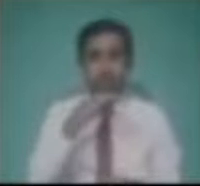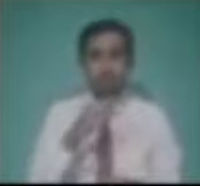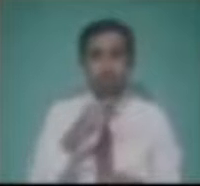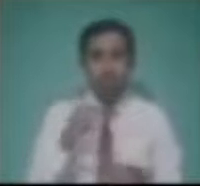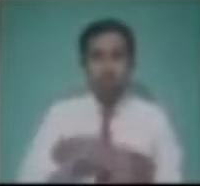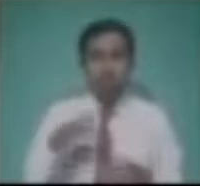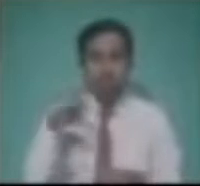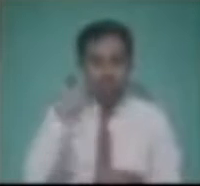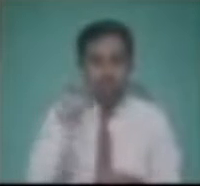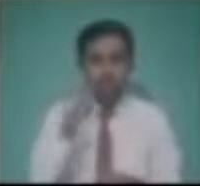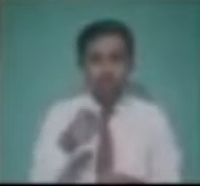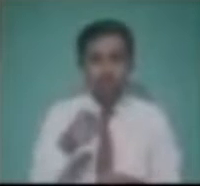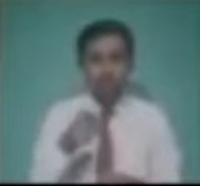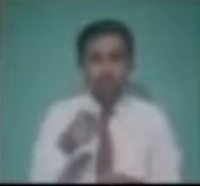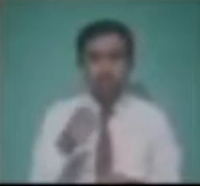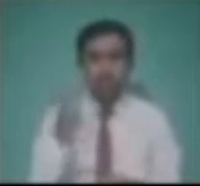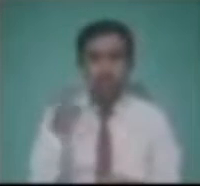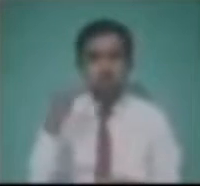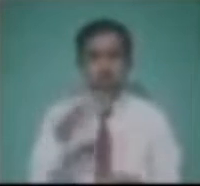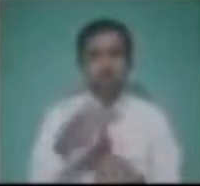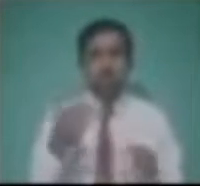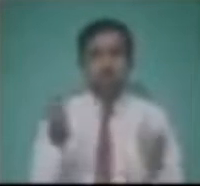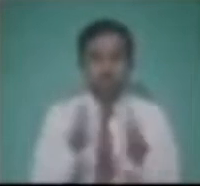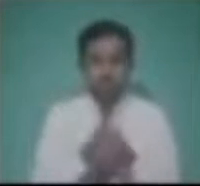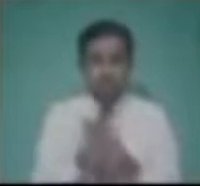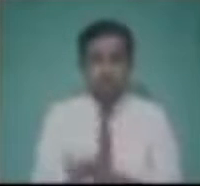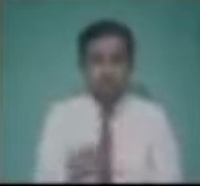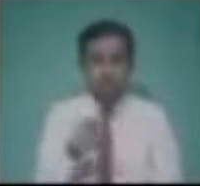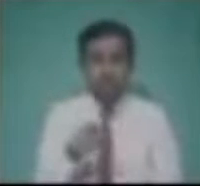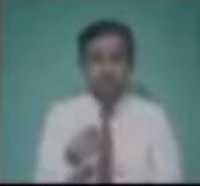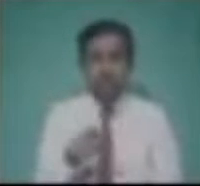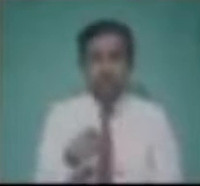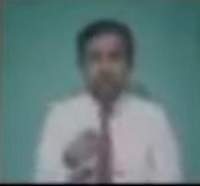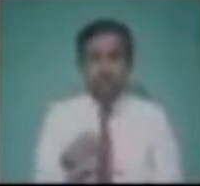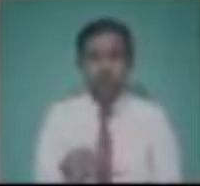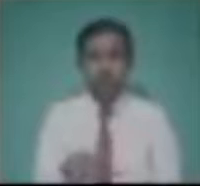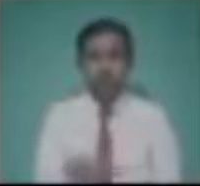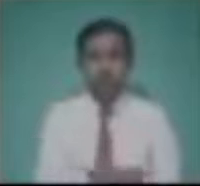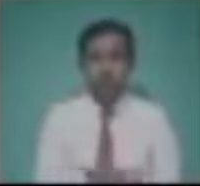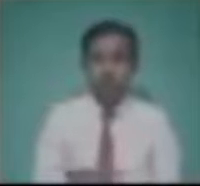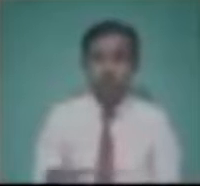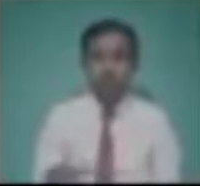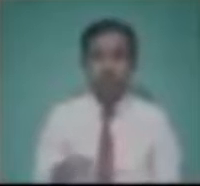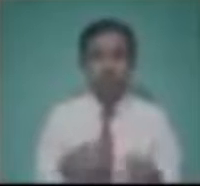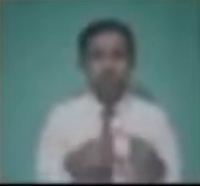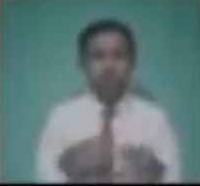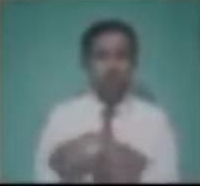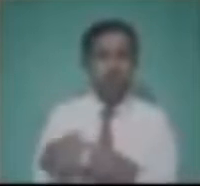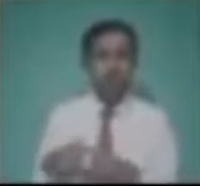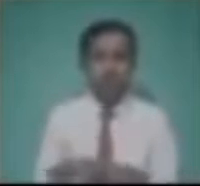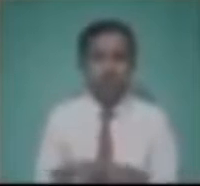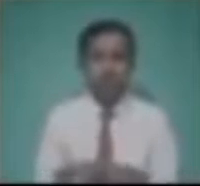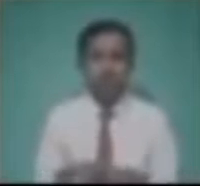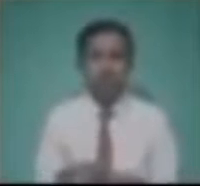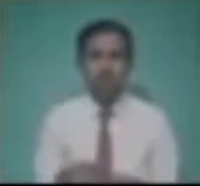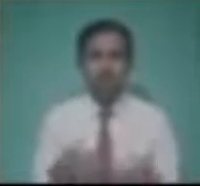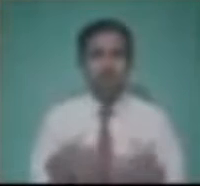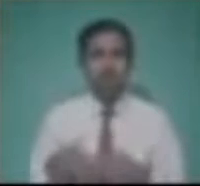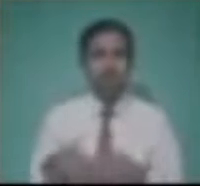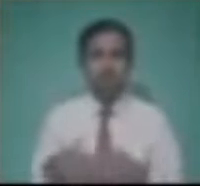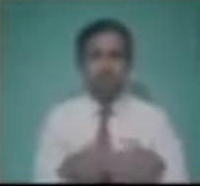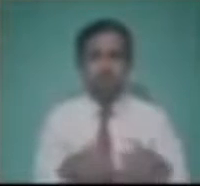hadagasma therenawada? Egolata janathawa athara gæwisilla thiyenawada? Bim mattame thiyena noyek noyek aakare kshetrawala